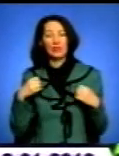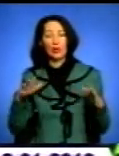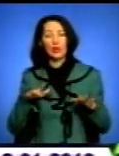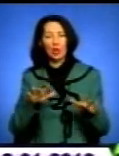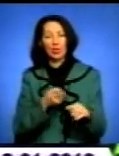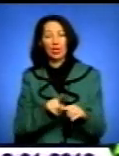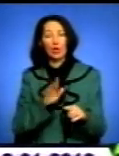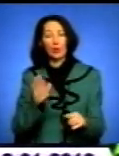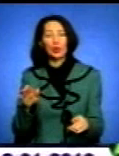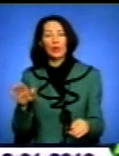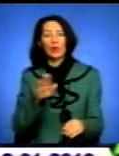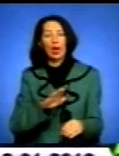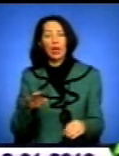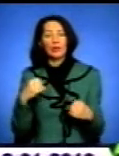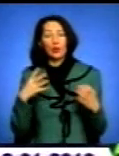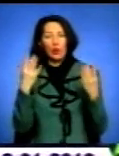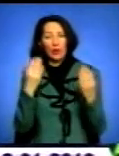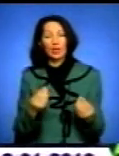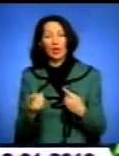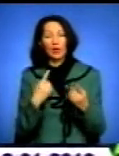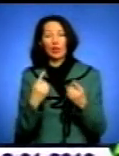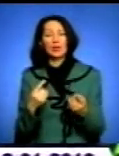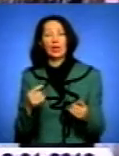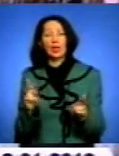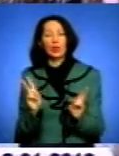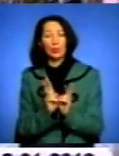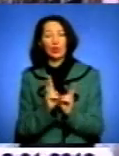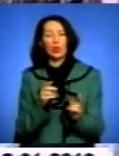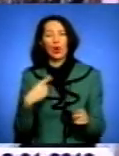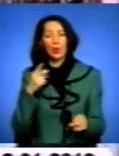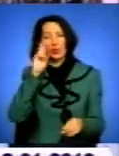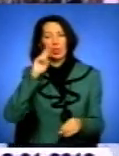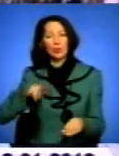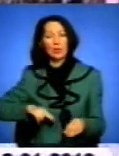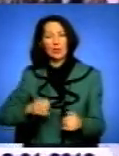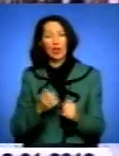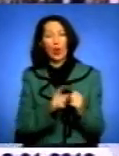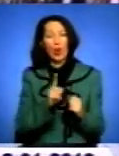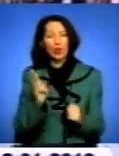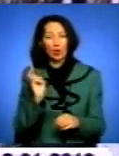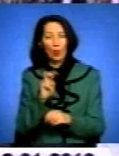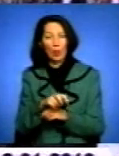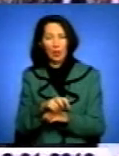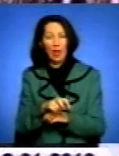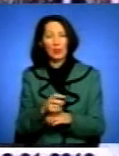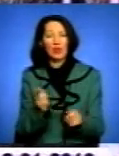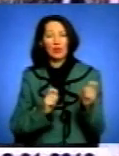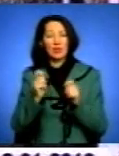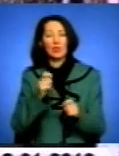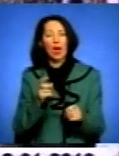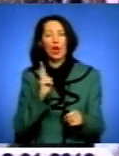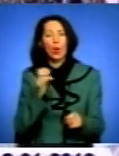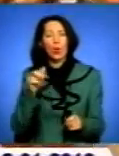дні, йшлося на брифінгу в облдержадміністрації. Кожен, хто прийде на фестиваль куті, зможе ознайомитися з